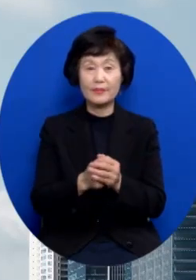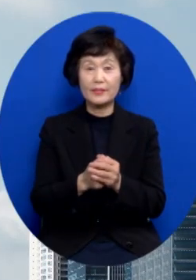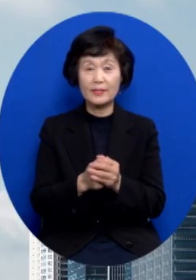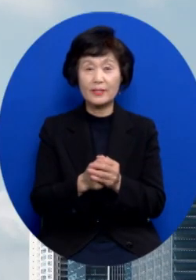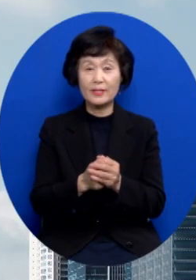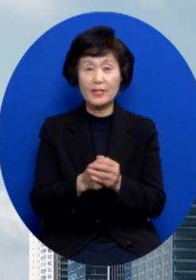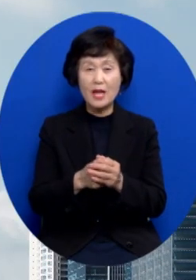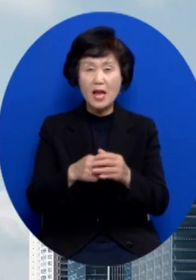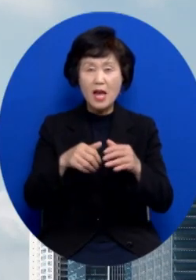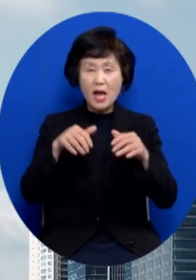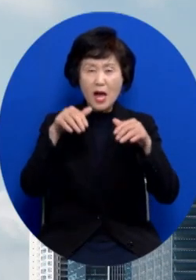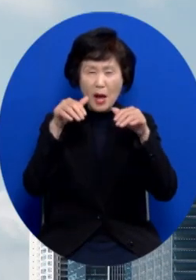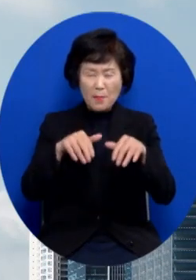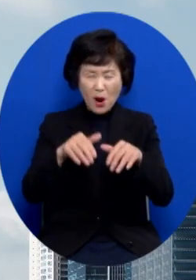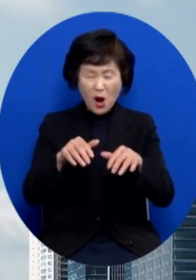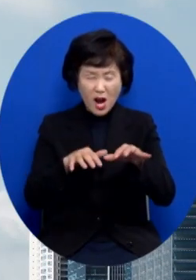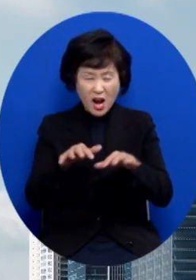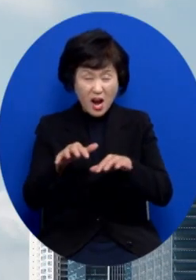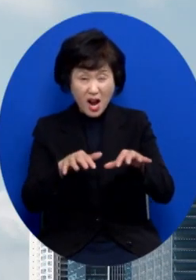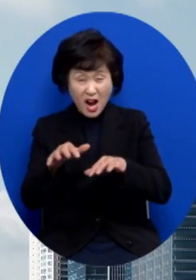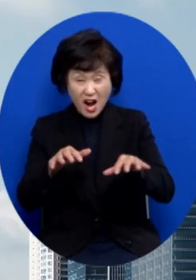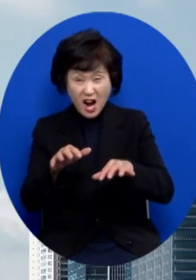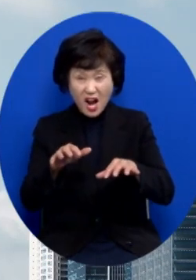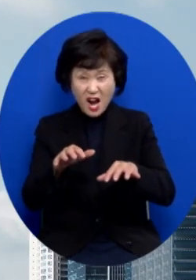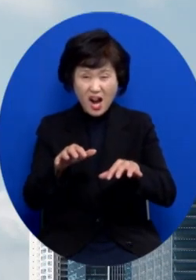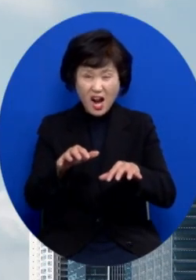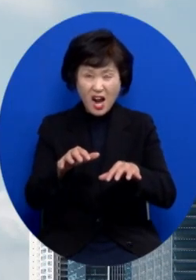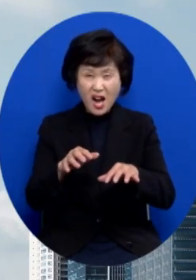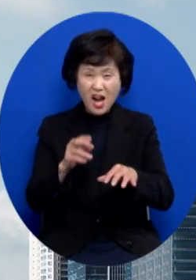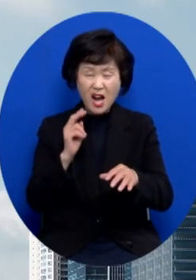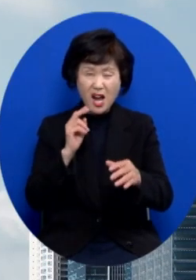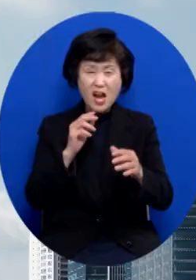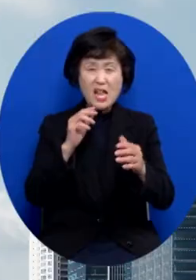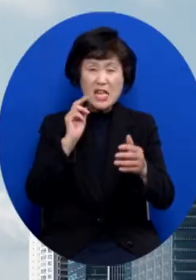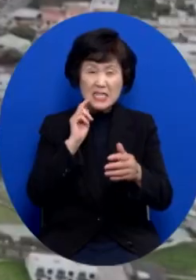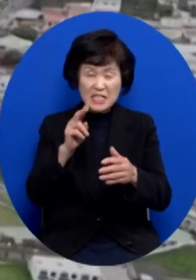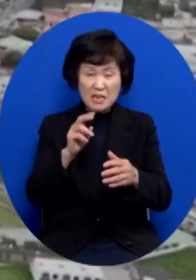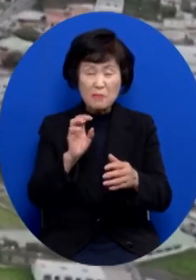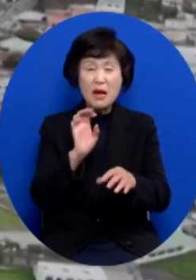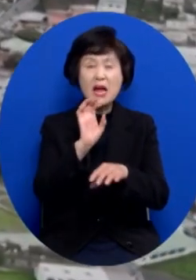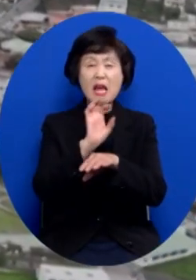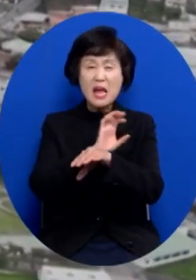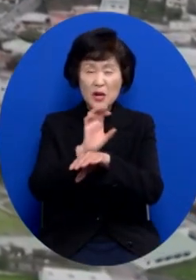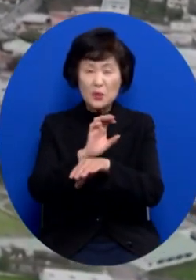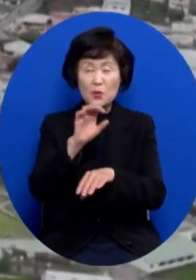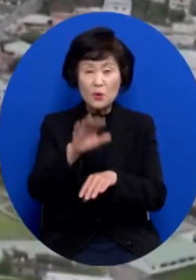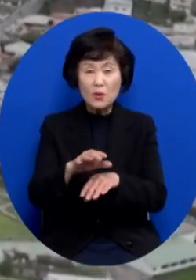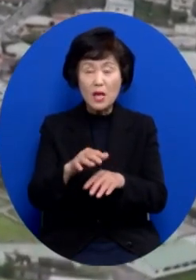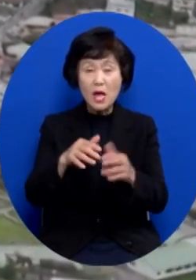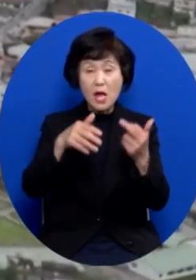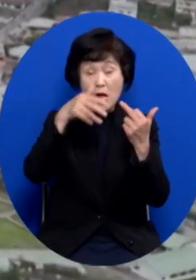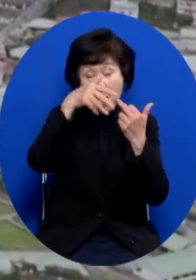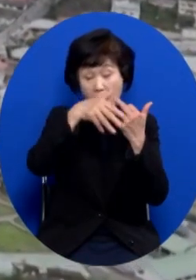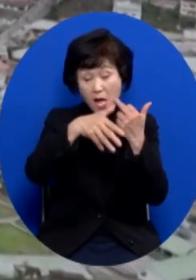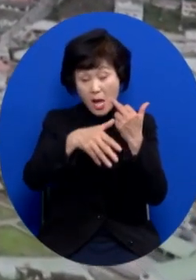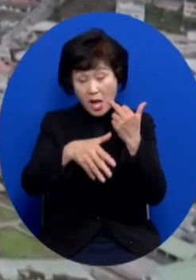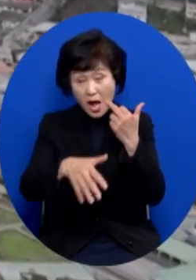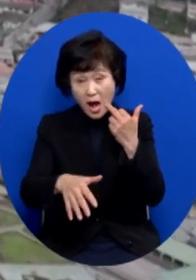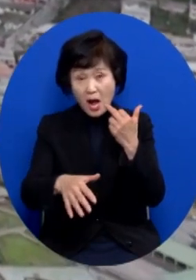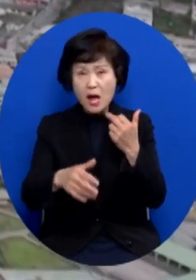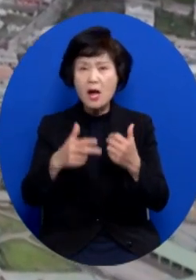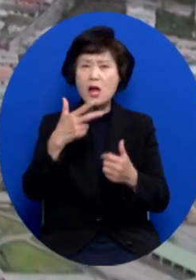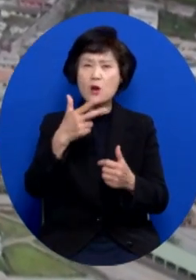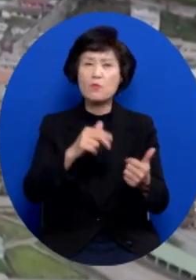폭우와 지진으로 큰 피해를 본 에콰도르에 또다시 산사태가 발생했습니다. 이번 산사태로 최소 7명이